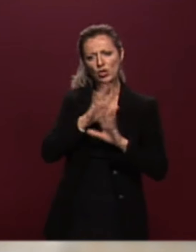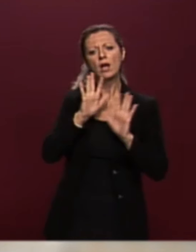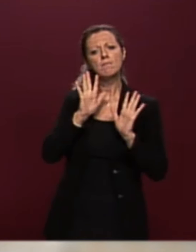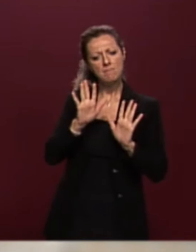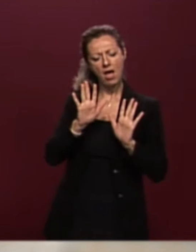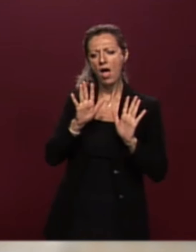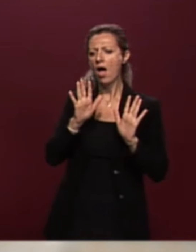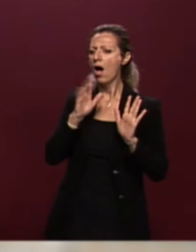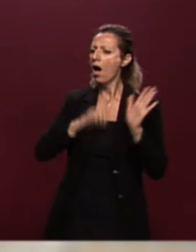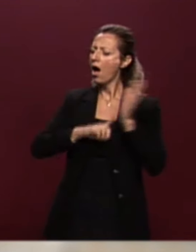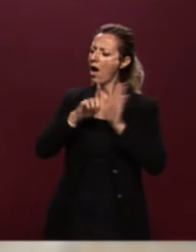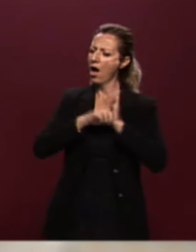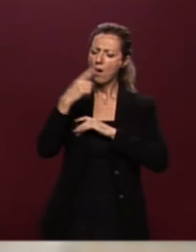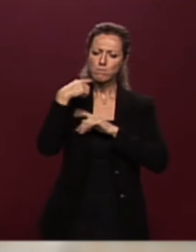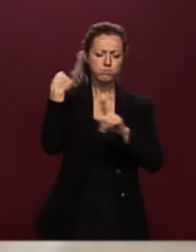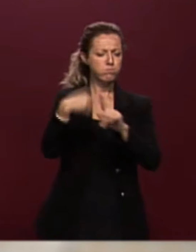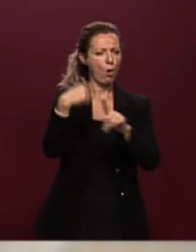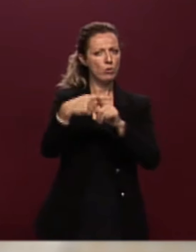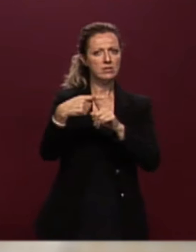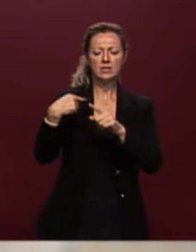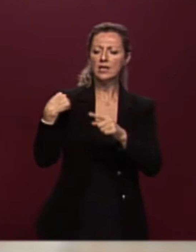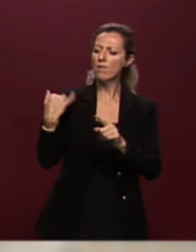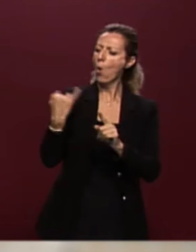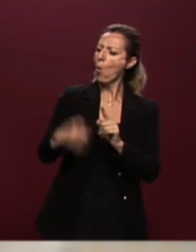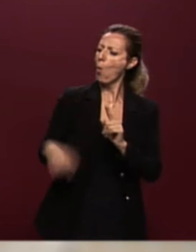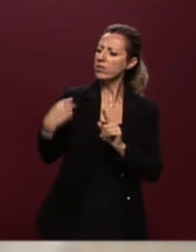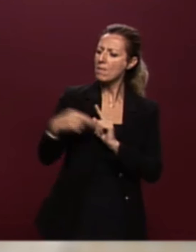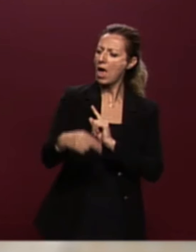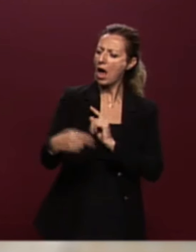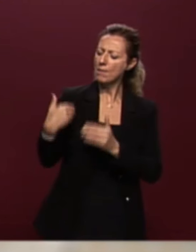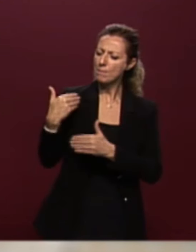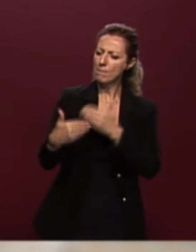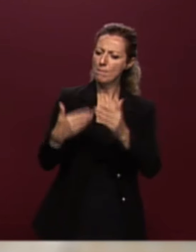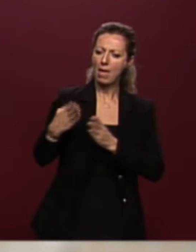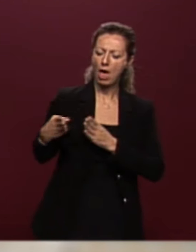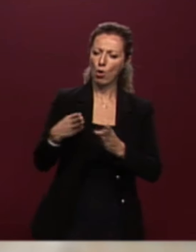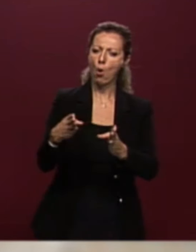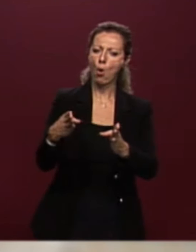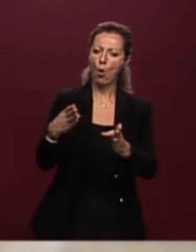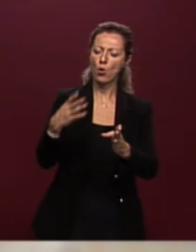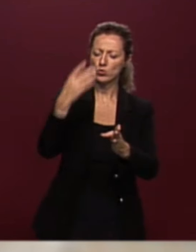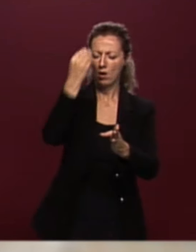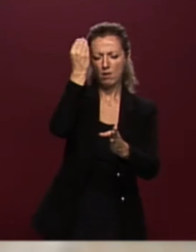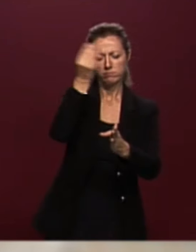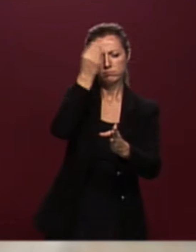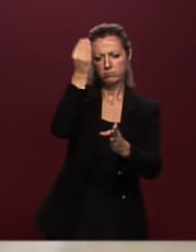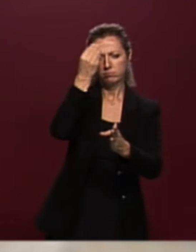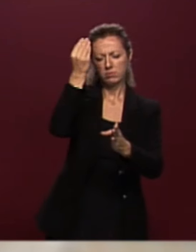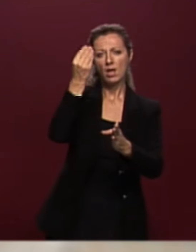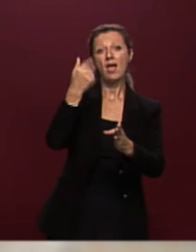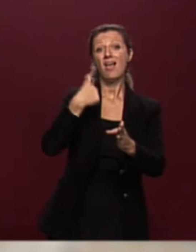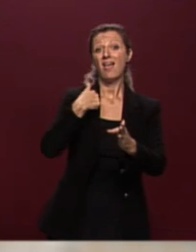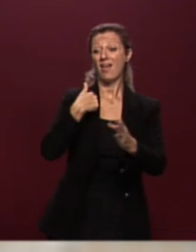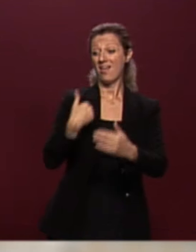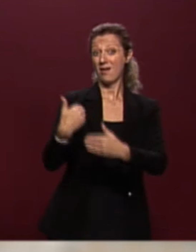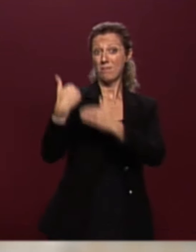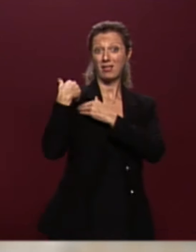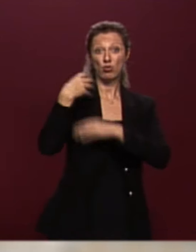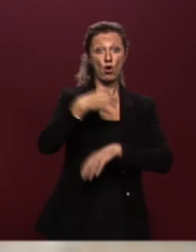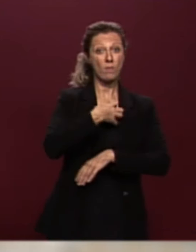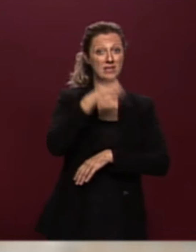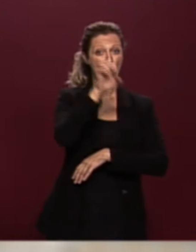percorso fatto negli ultimi anni. Ho cominciato il mio mandato da